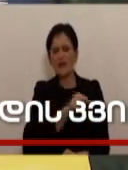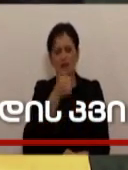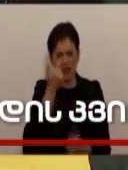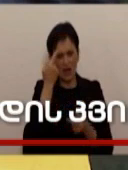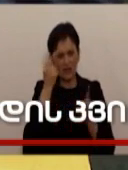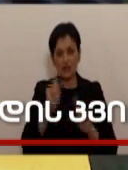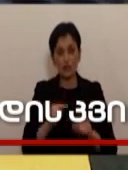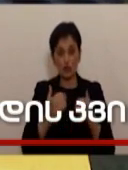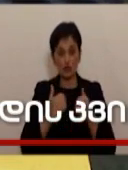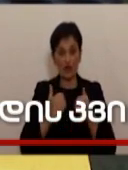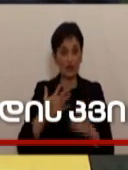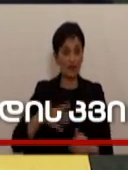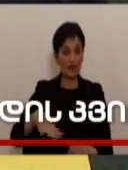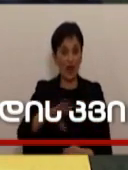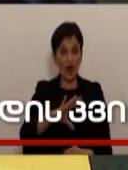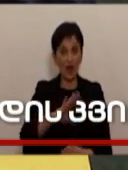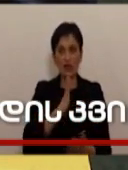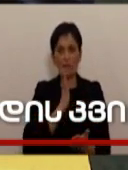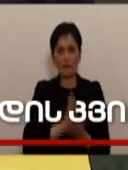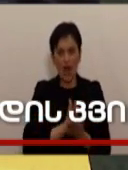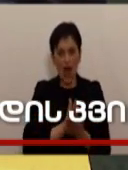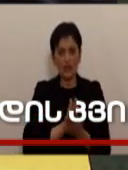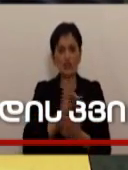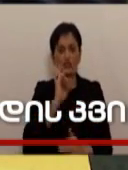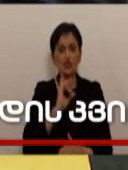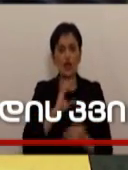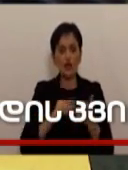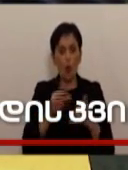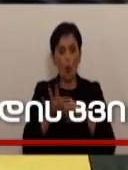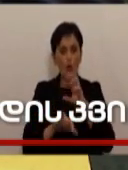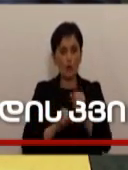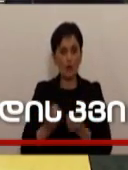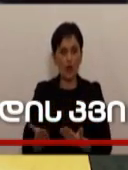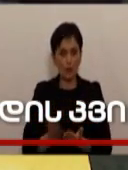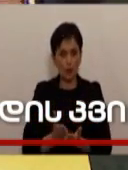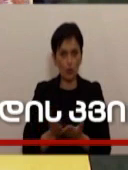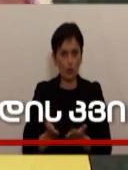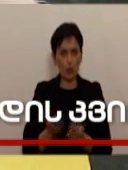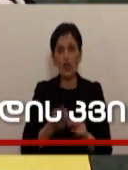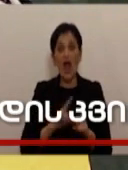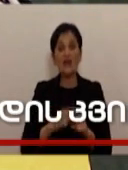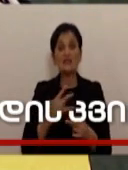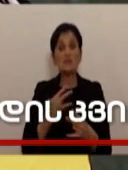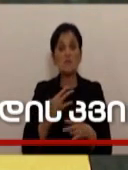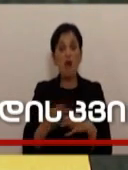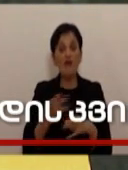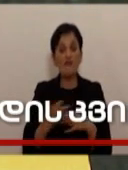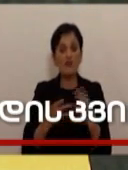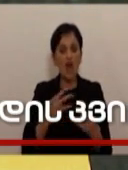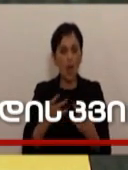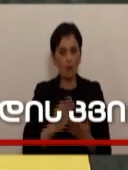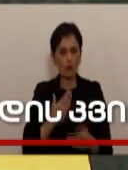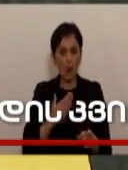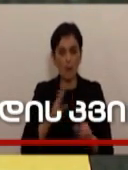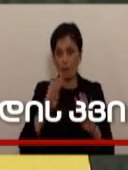care a dit sinarul, ce e nicuiepana? Aris, cerchi de ocupire bun. Este are maune bluba, mi-e gurim. Ეს